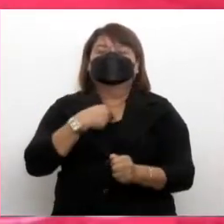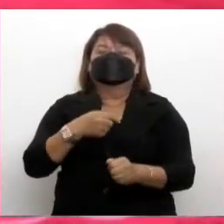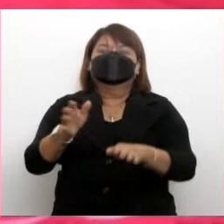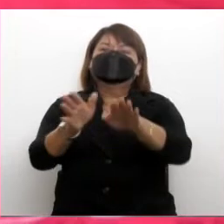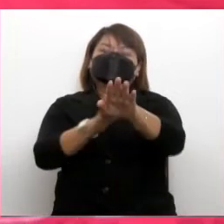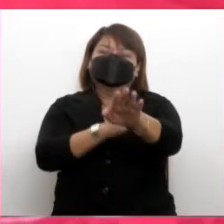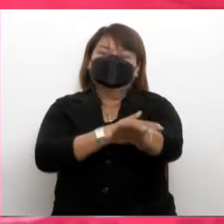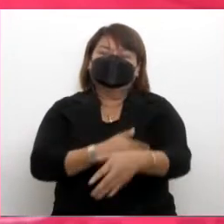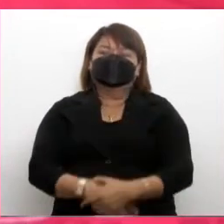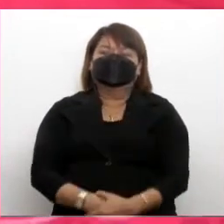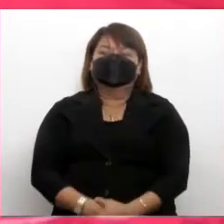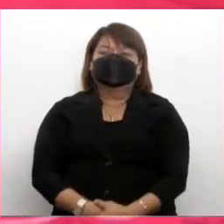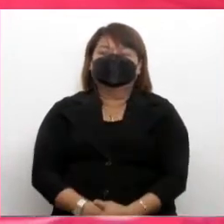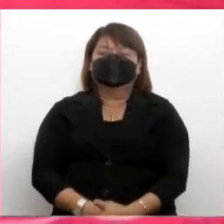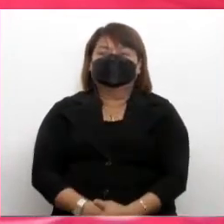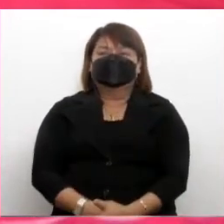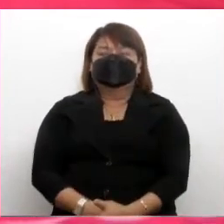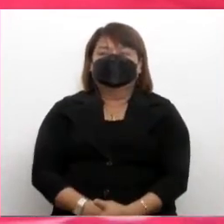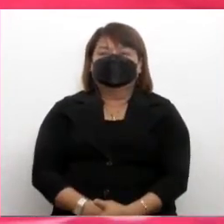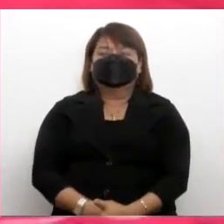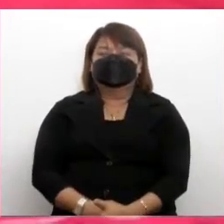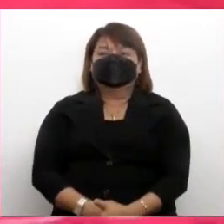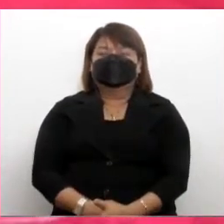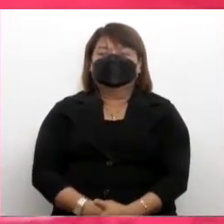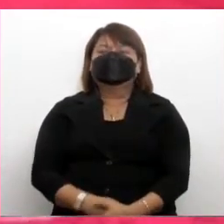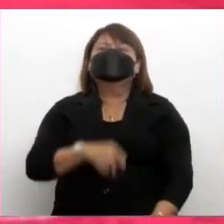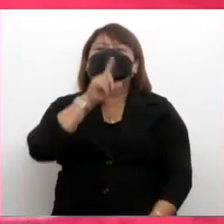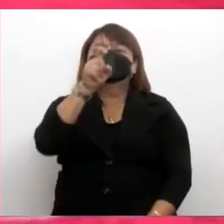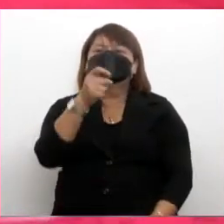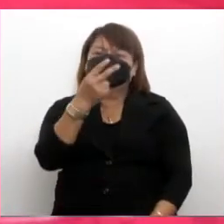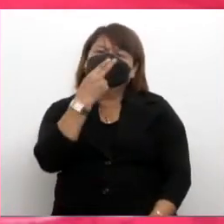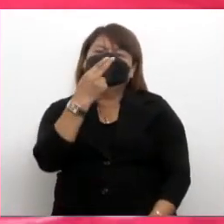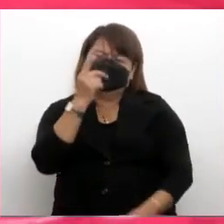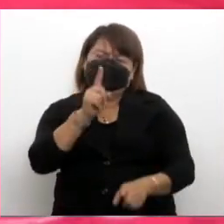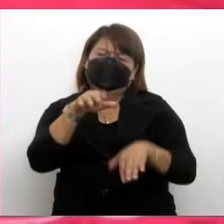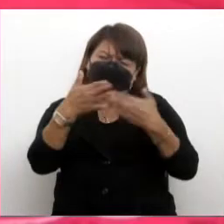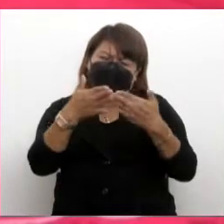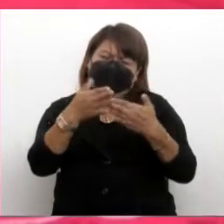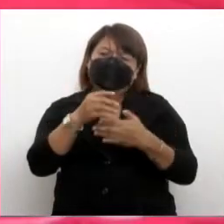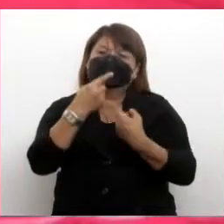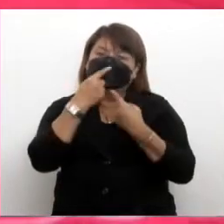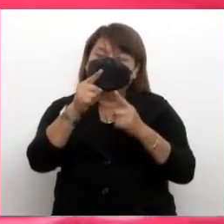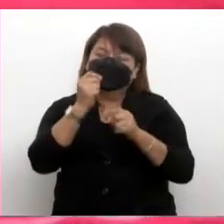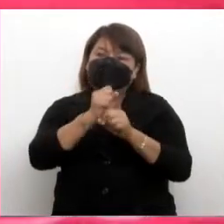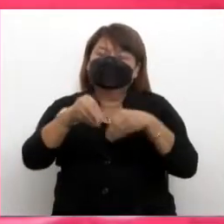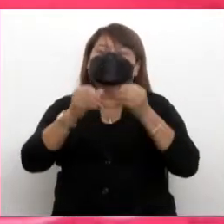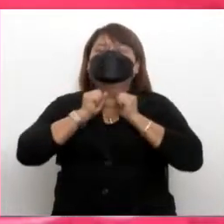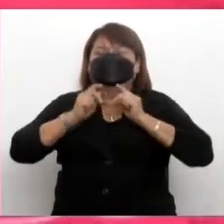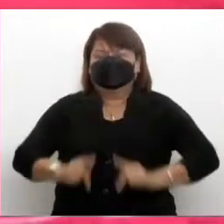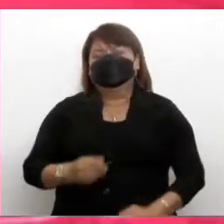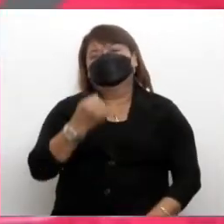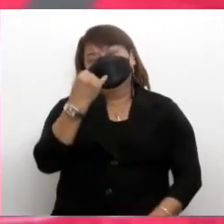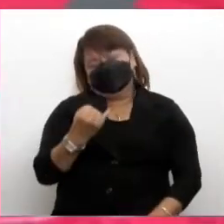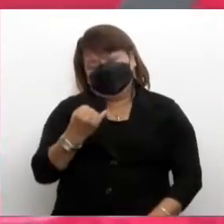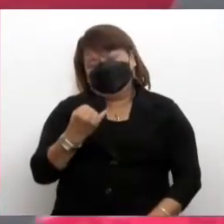แล้วสูบบุหรี่จะมันเป็นยังไงจะไม่ได้อยู่นานๆเพราะอะไรยังไง มันทำให้สุขภาพแย่ค่ะต้องตับต้อง